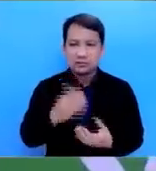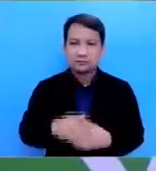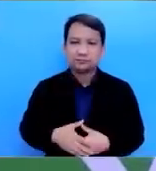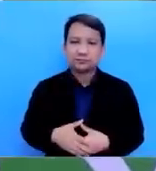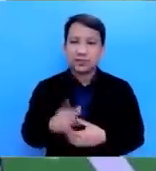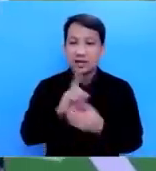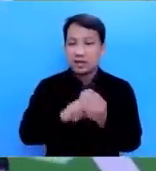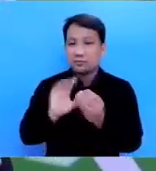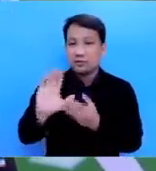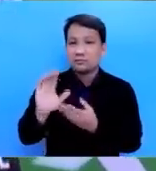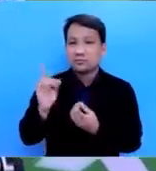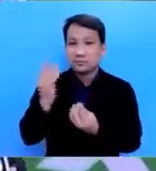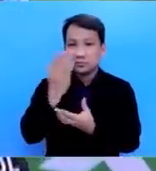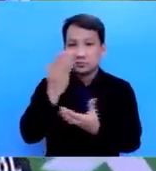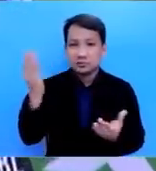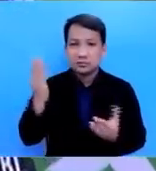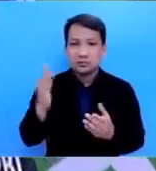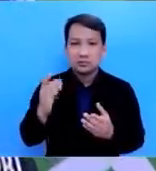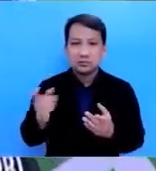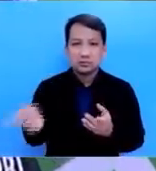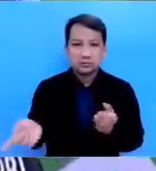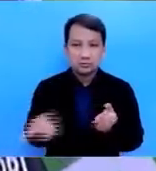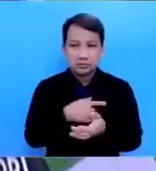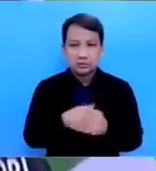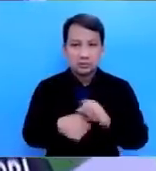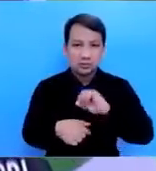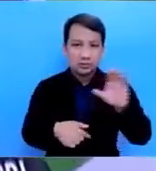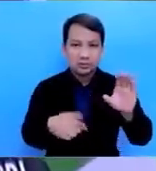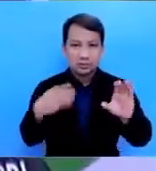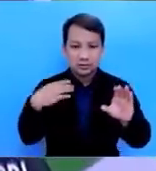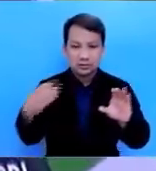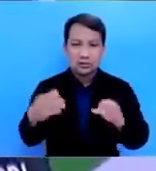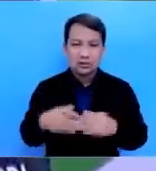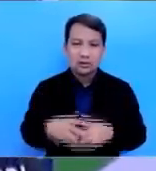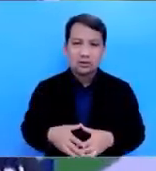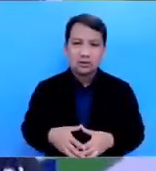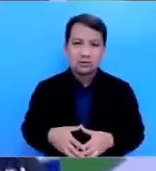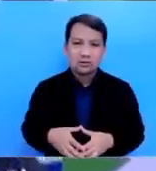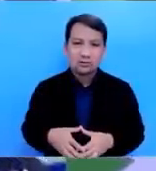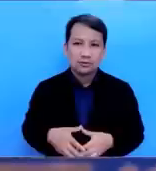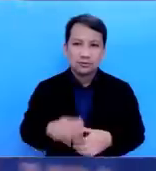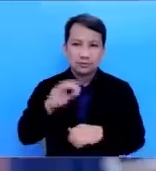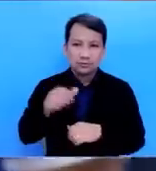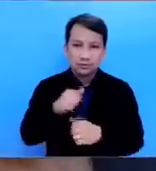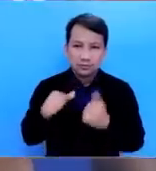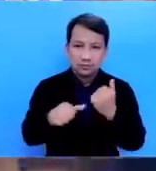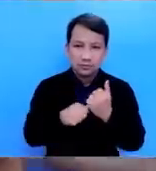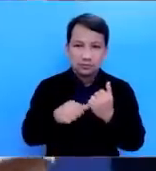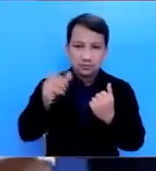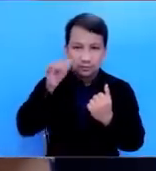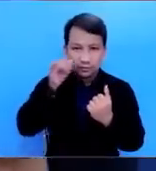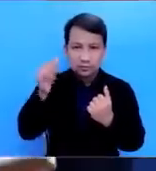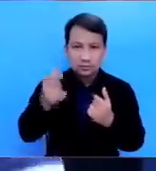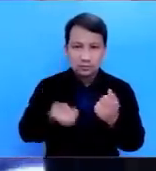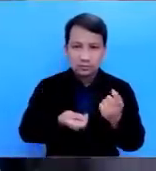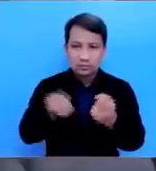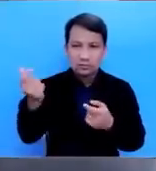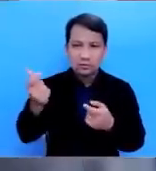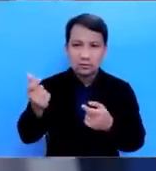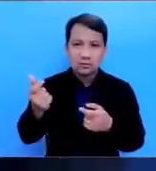kanyang inasal, thrown out of the game si coach. San Juan assistant coach Yong Garcia out of the playing court.